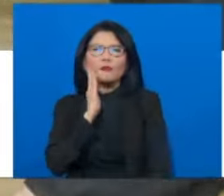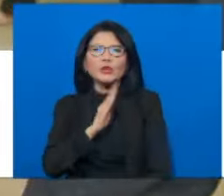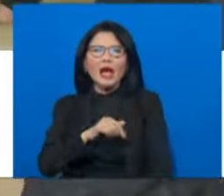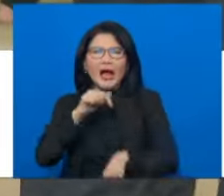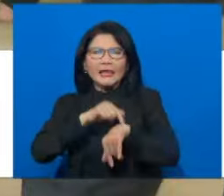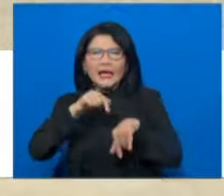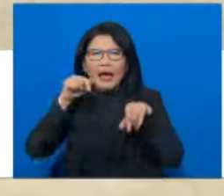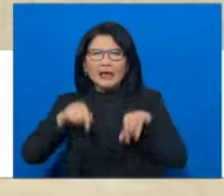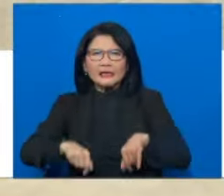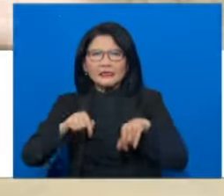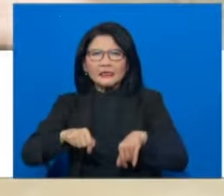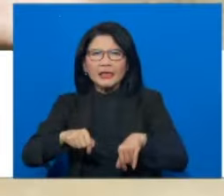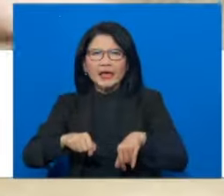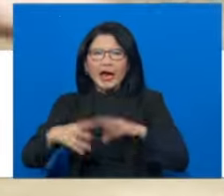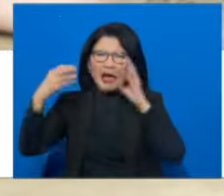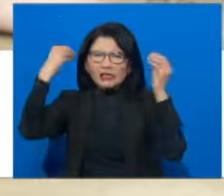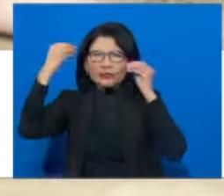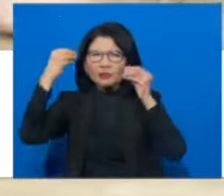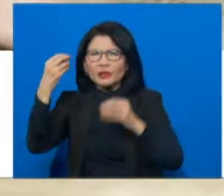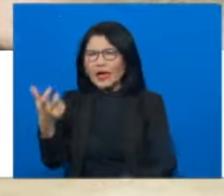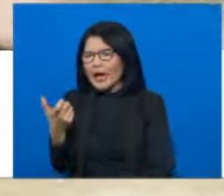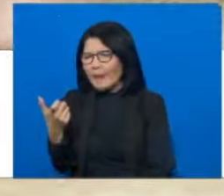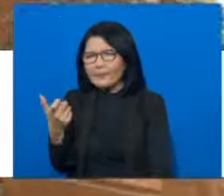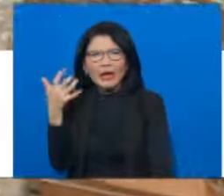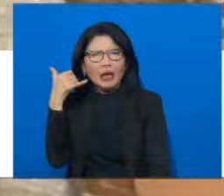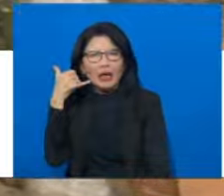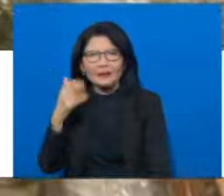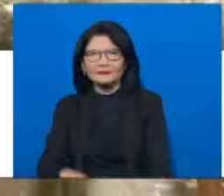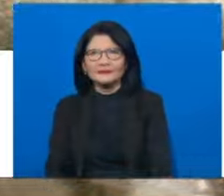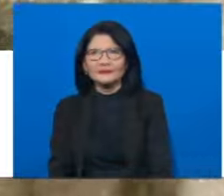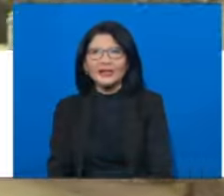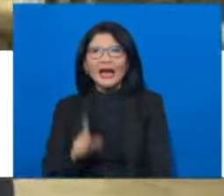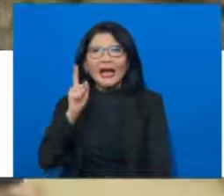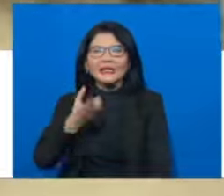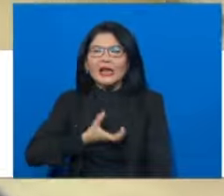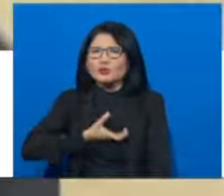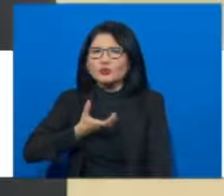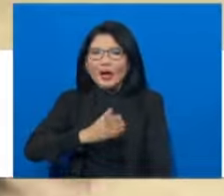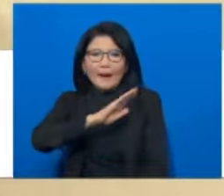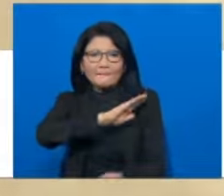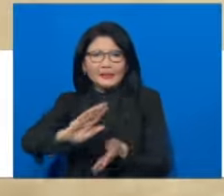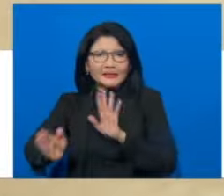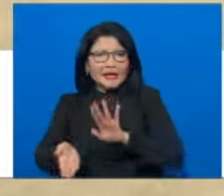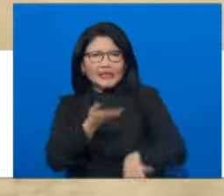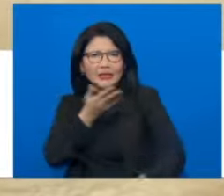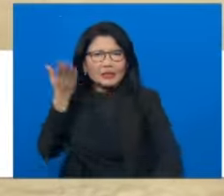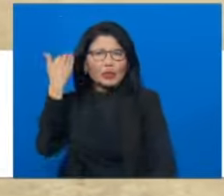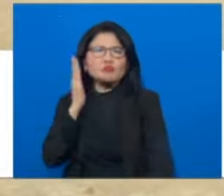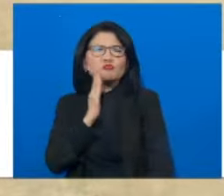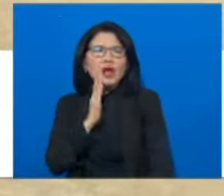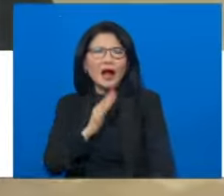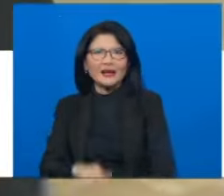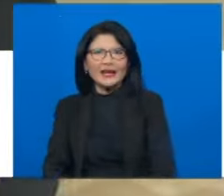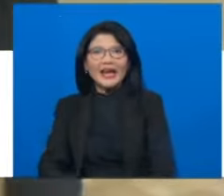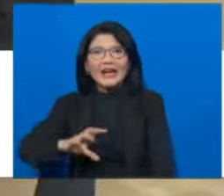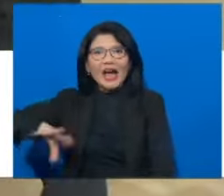ini seringibkan dengan GAW men pencak silat sejaka apag